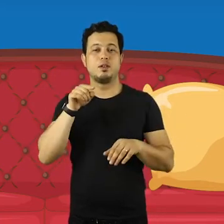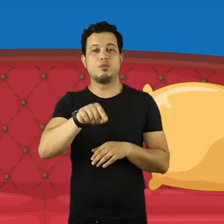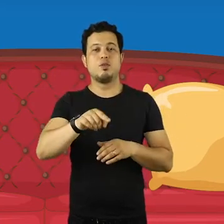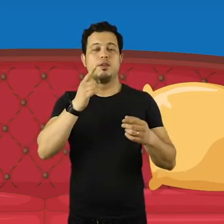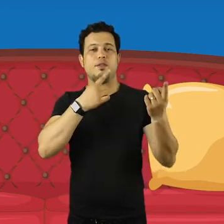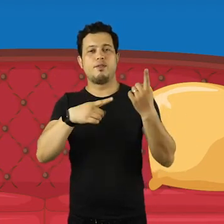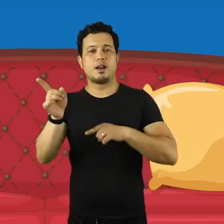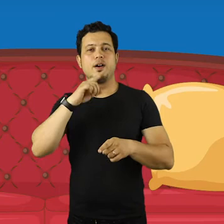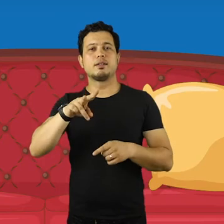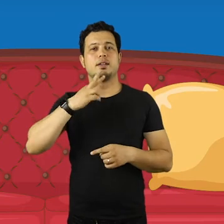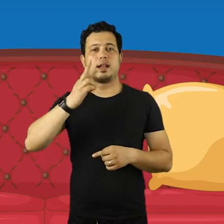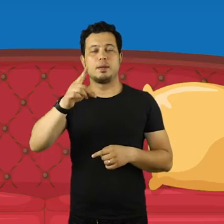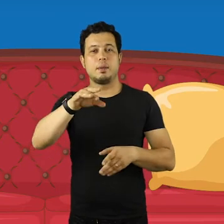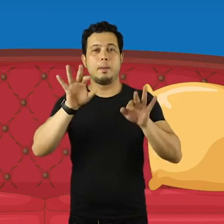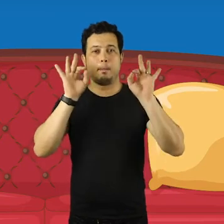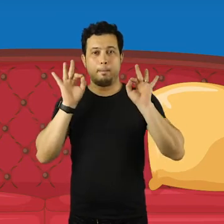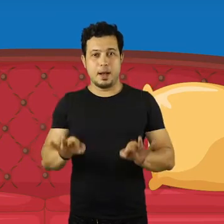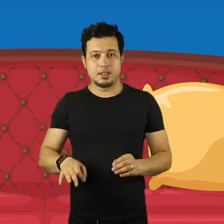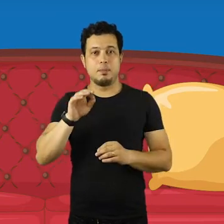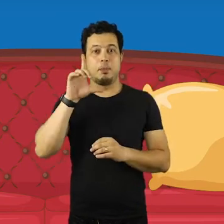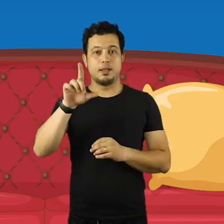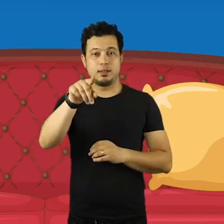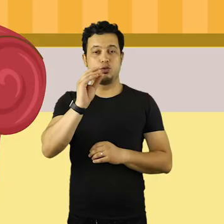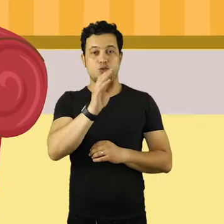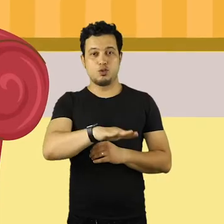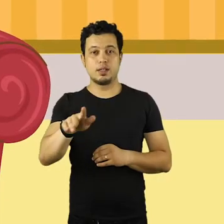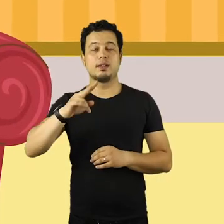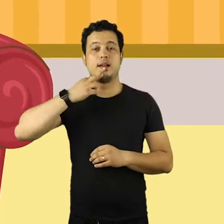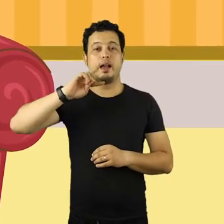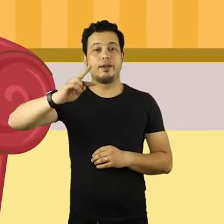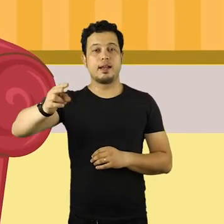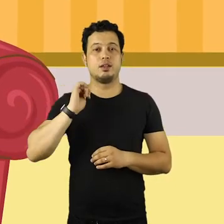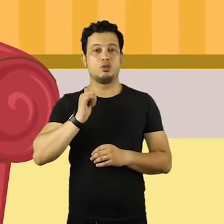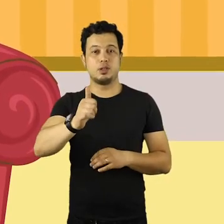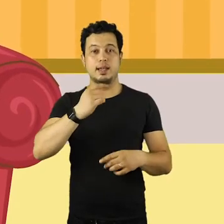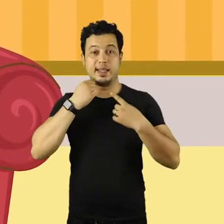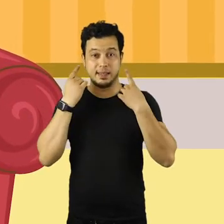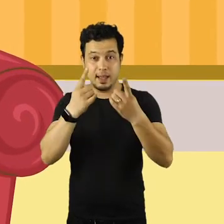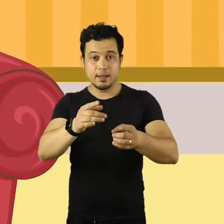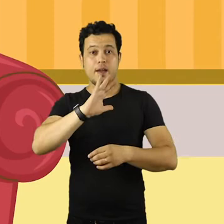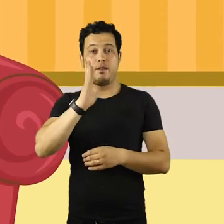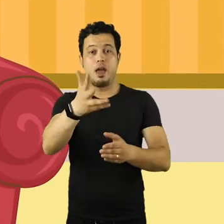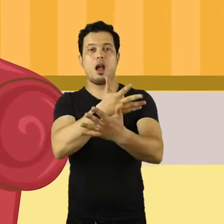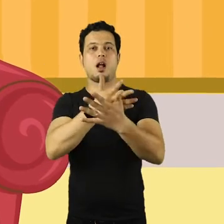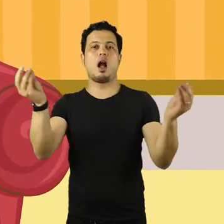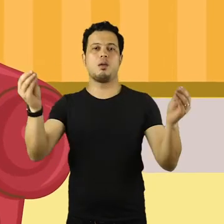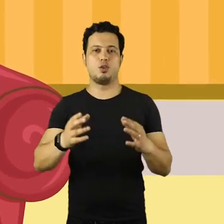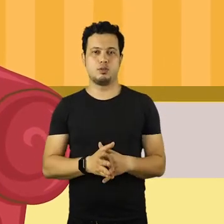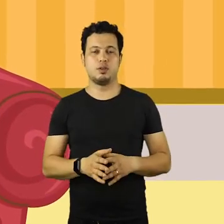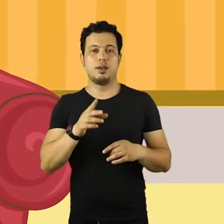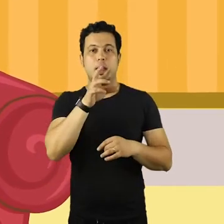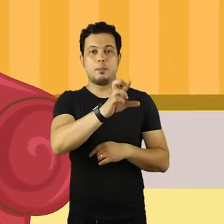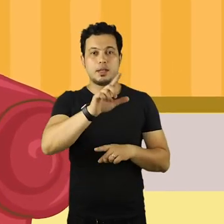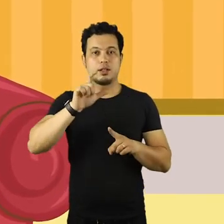renkleri. Başlamalı çocukların renkli günleri. Yazarak gözden kayboldu. Pınar'la Çınar